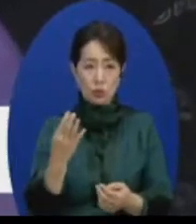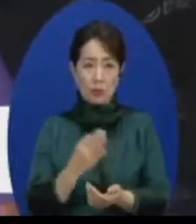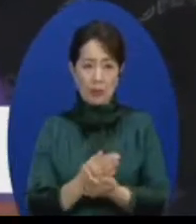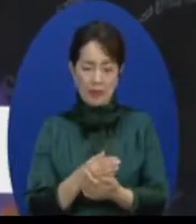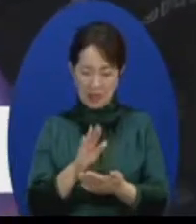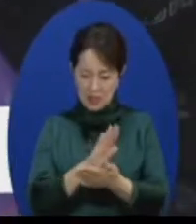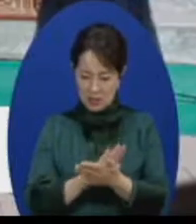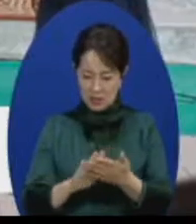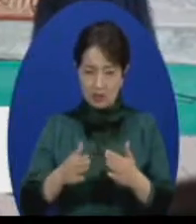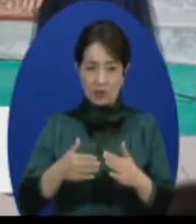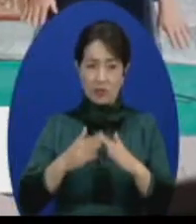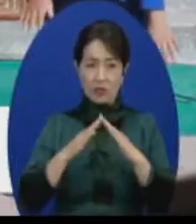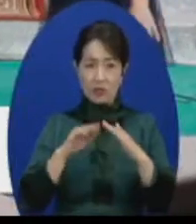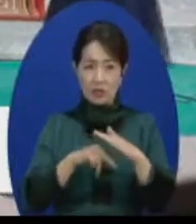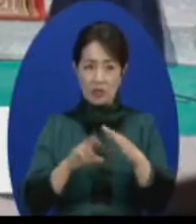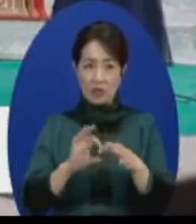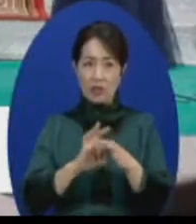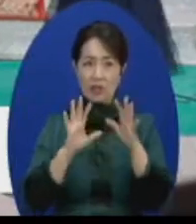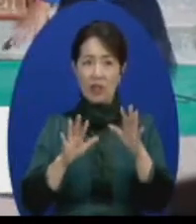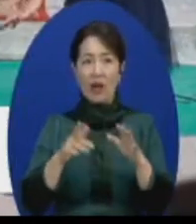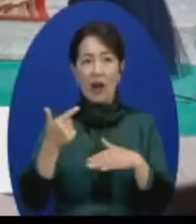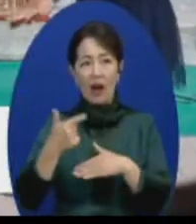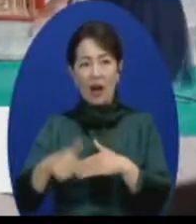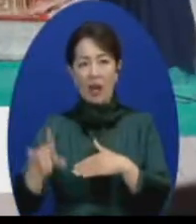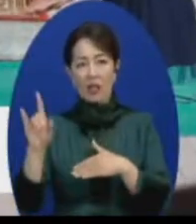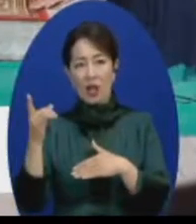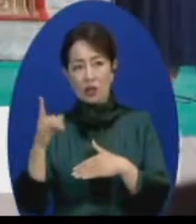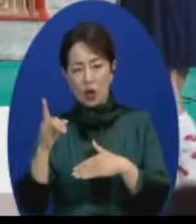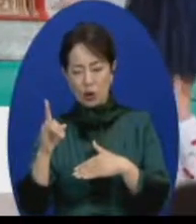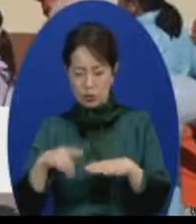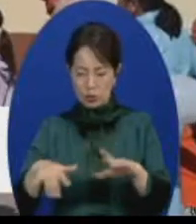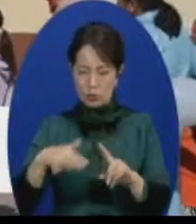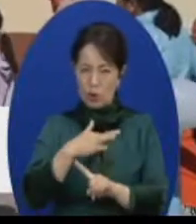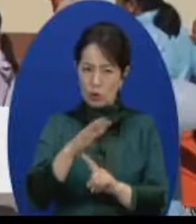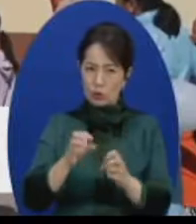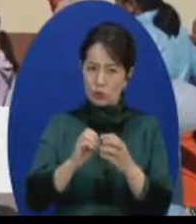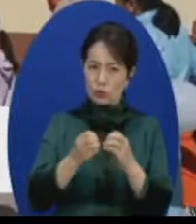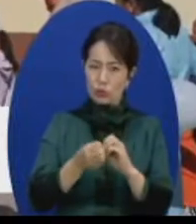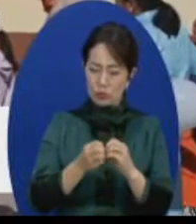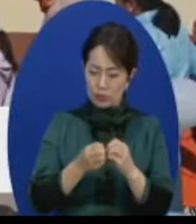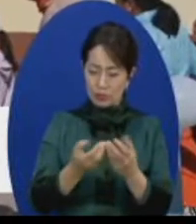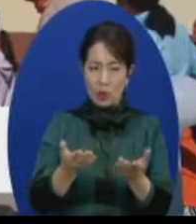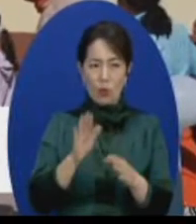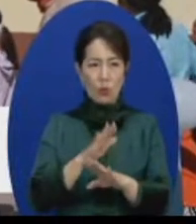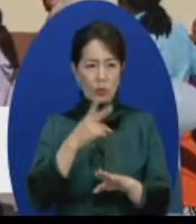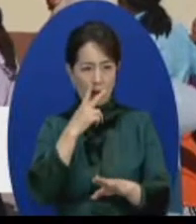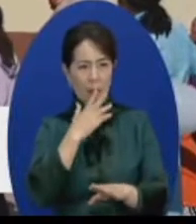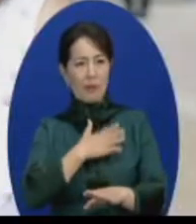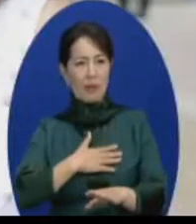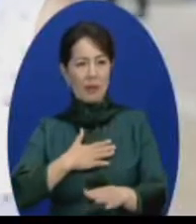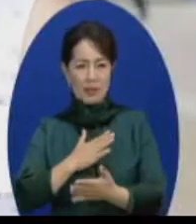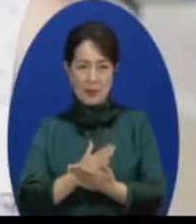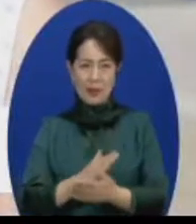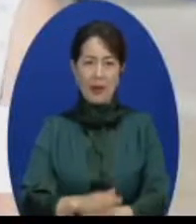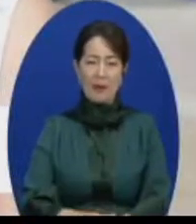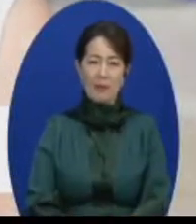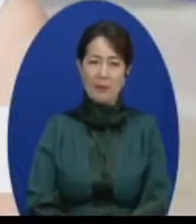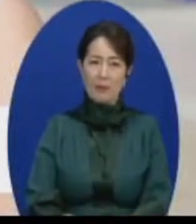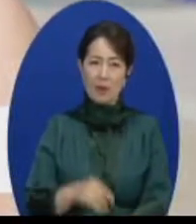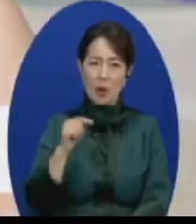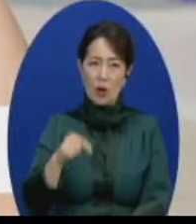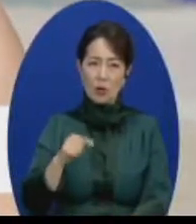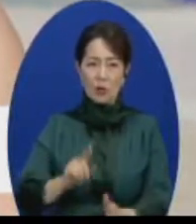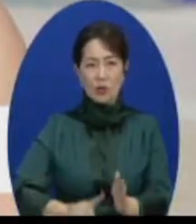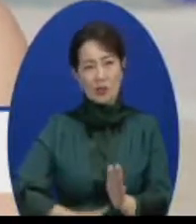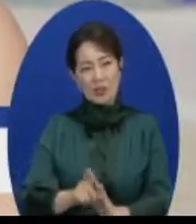бий. Шинээр ашиглалтад орсон цэцэрлэг гадаа тоглох талбай, сурах орчин бүрэн шийдэж өгсөнд хүүхдүүд баяртай байна.